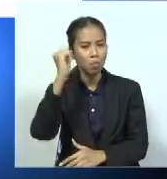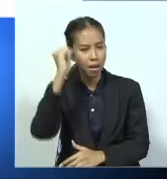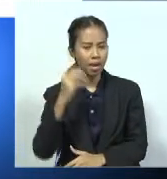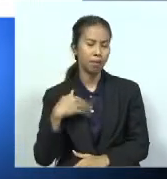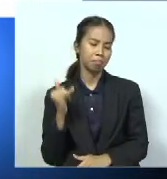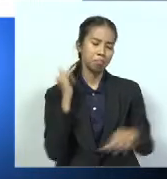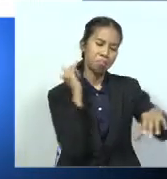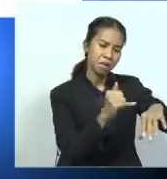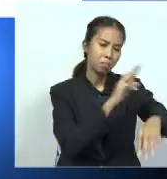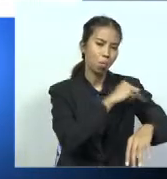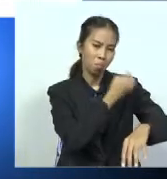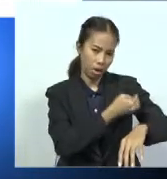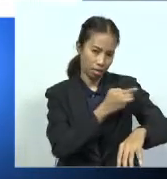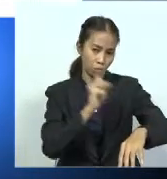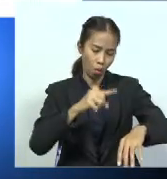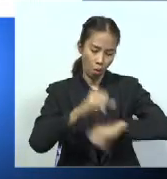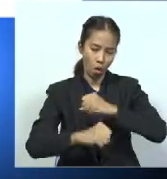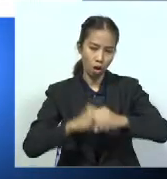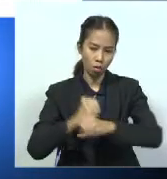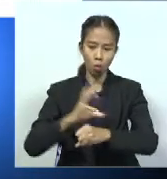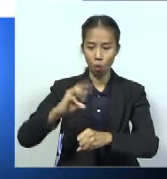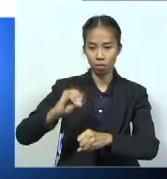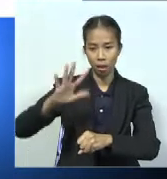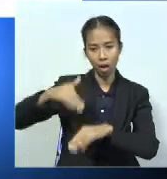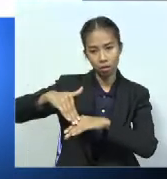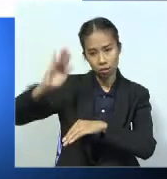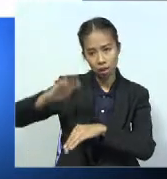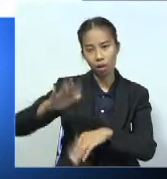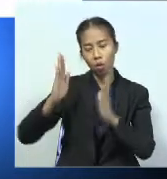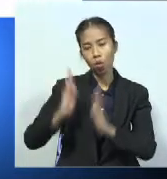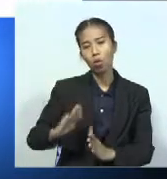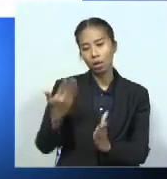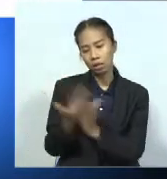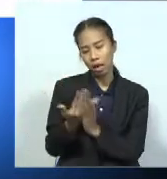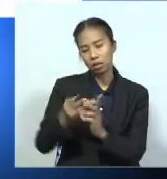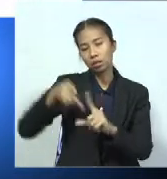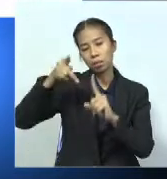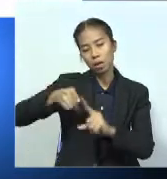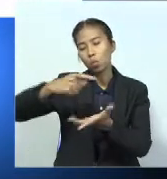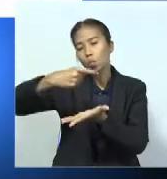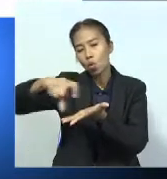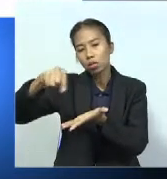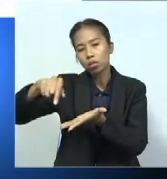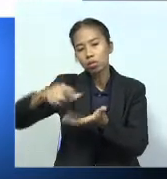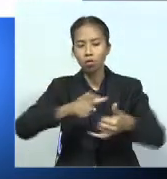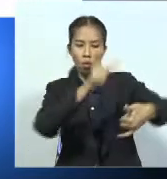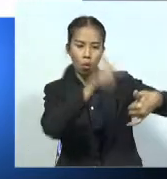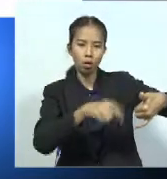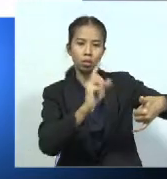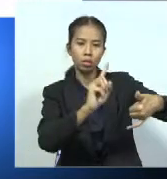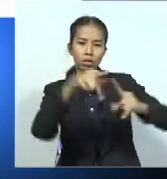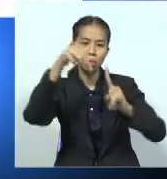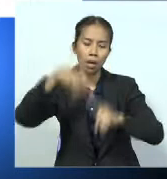ำหรับผู้สูงอายุที่อายุเกิน65ปีขึ้นไปจำนวน 1,000 บาทต่อคนซึ่ง 1,000 บา